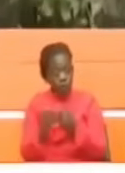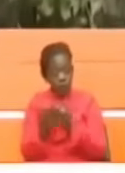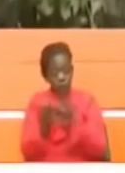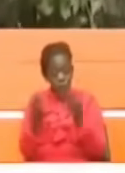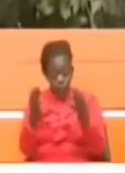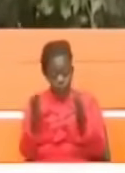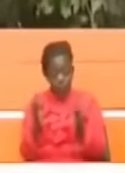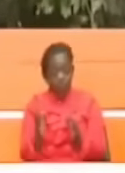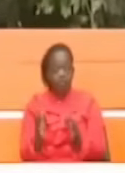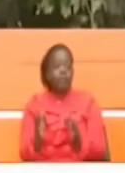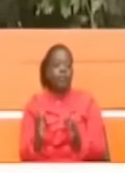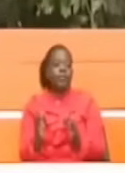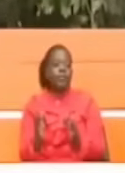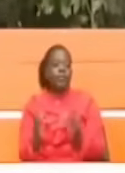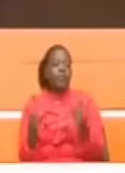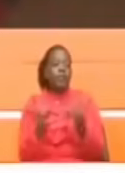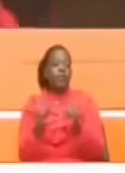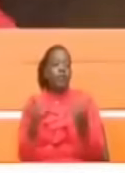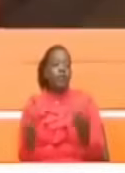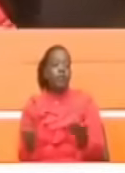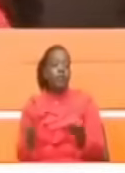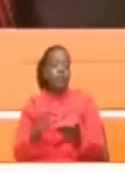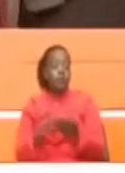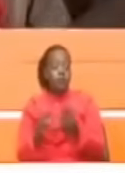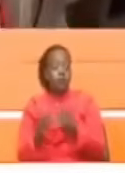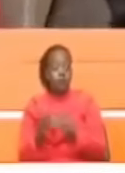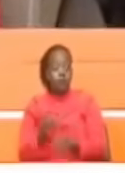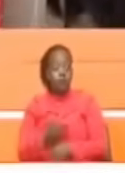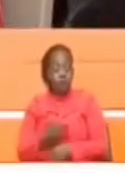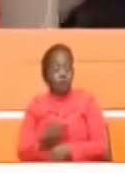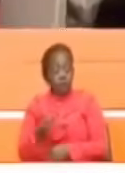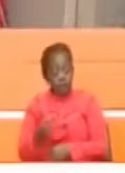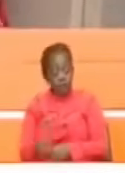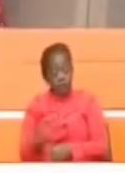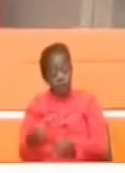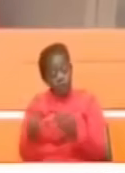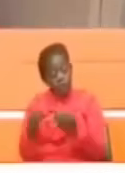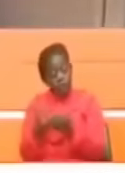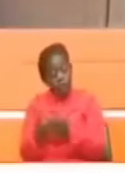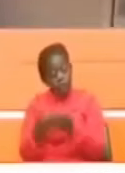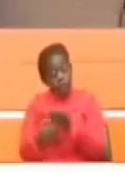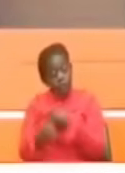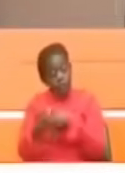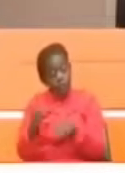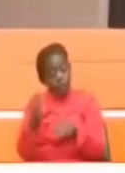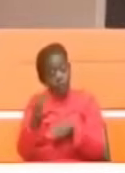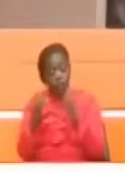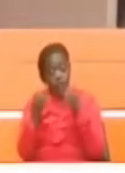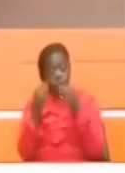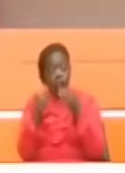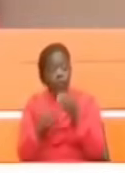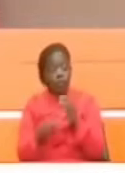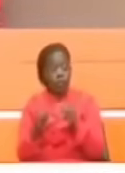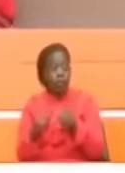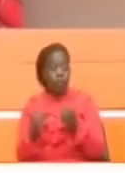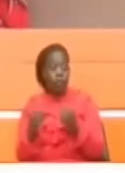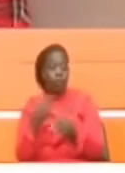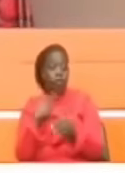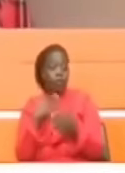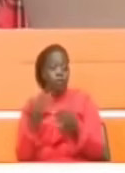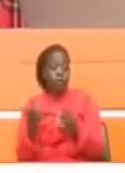kimu naye beegatta ne nnyina. Yabaweereza ensimbi ezaagula poloti oluvannyuma lw'okumutegeeza nti tebakyagwa na